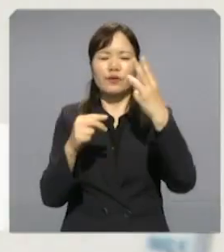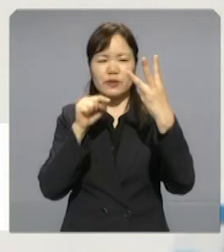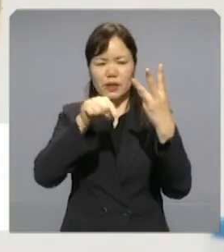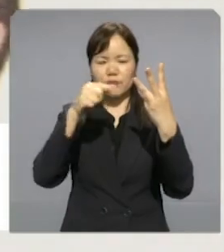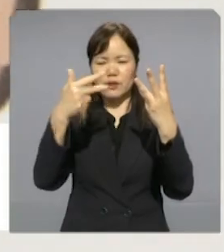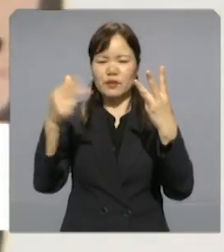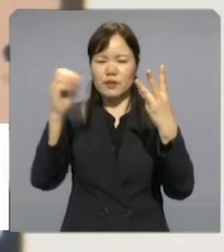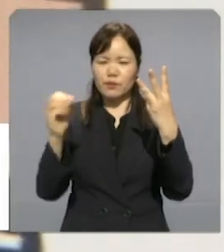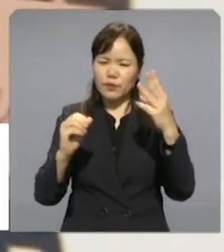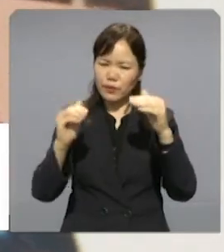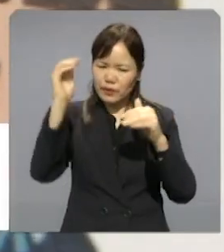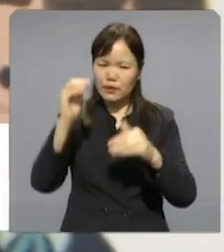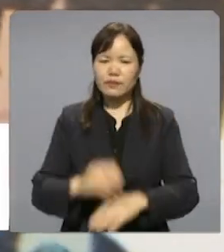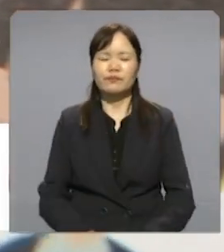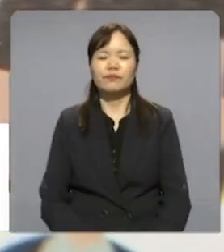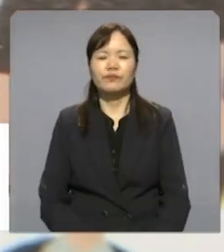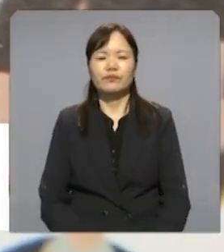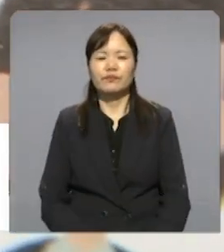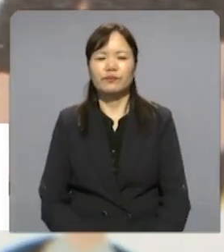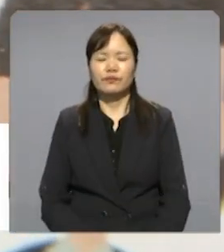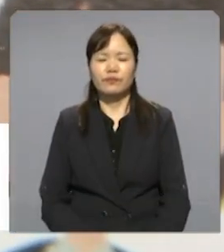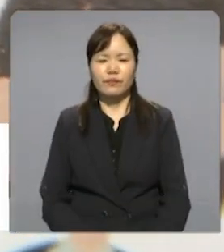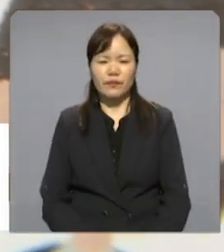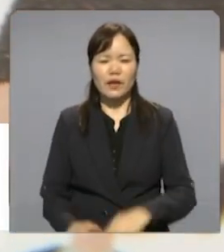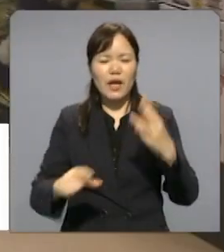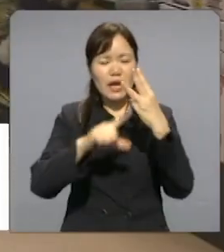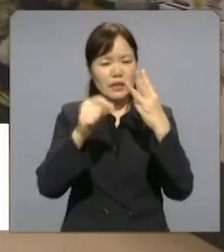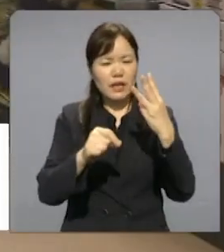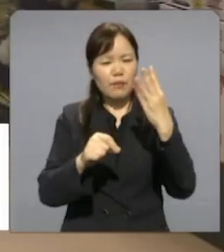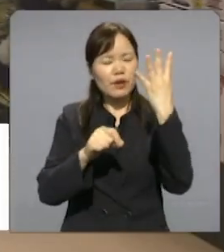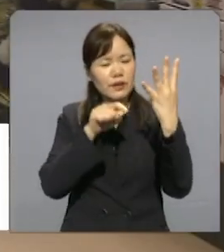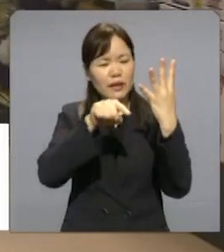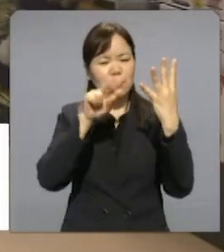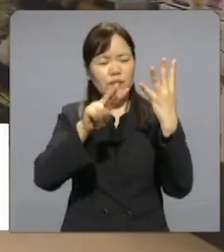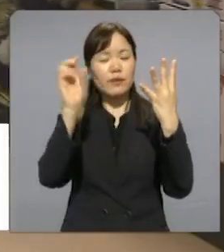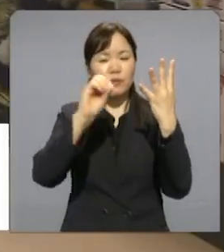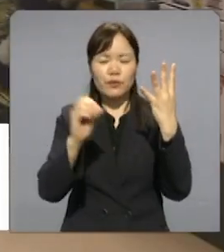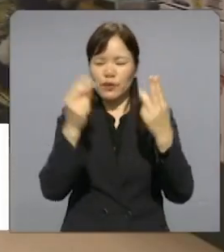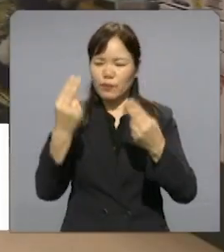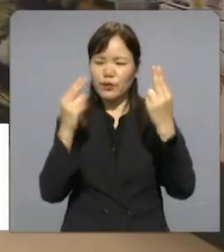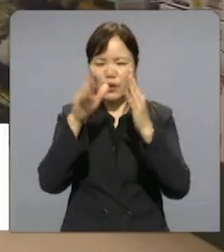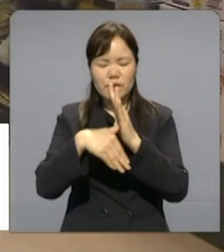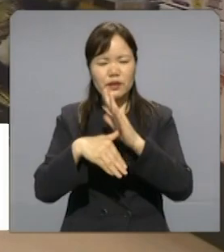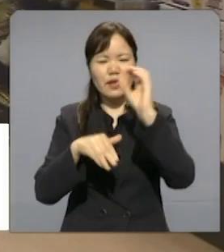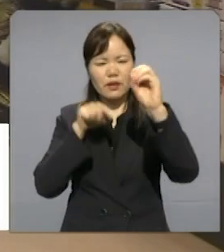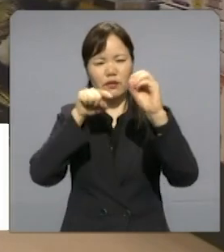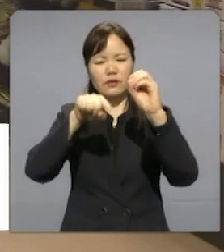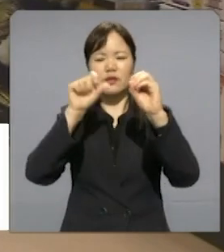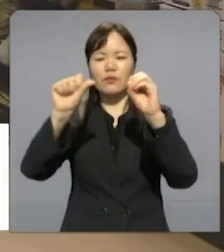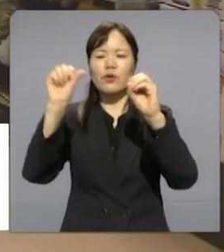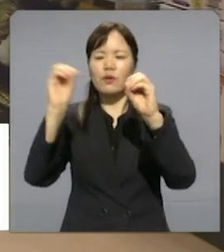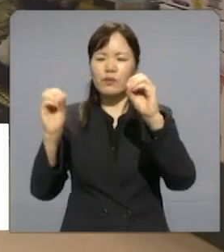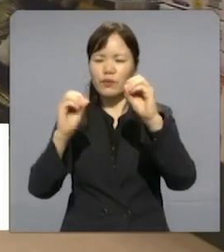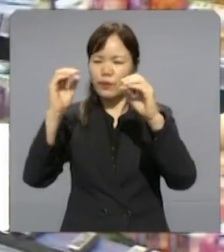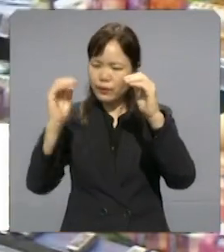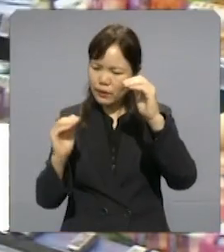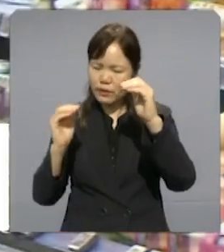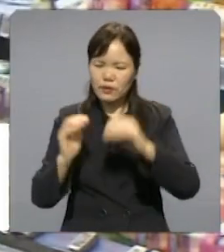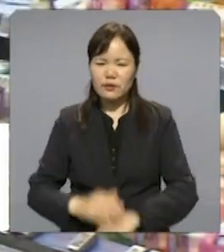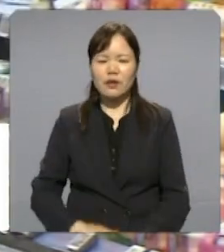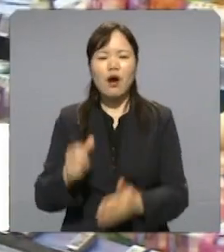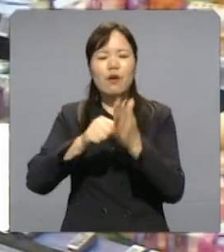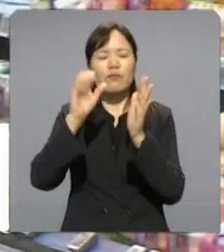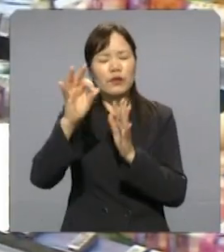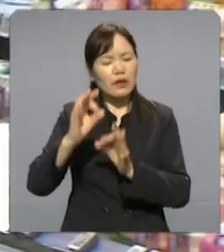3.7% 올랐습니다. 이는 전월 상승률인 4.2%보다 0.5%포인트 낮은 수치로